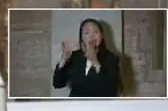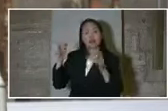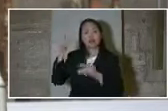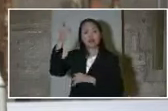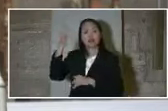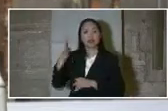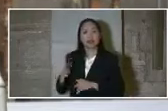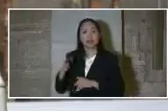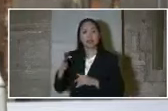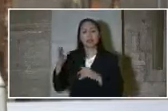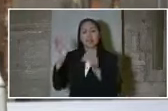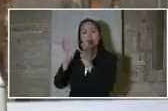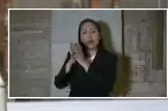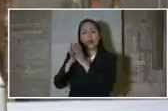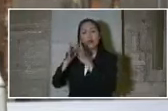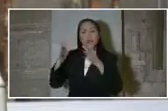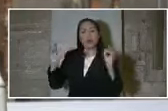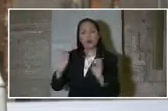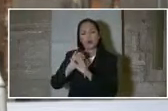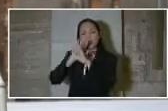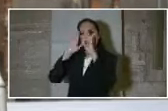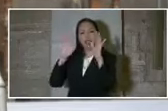ng kabutihan sa iyo.